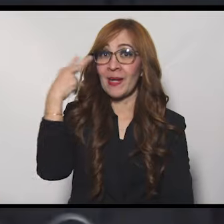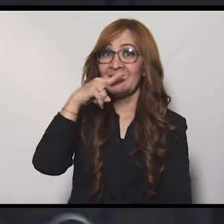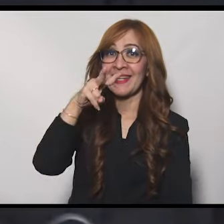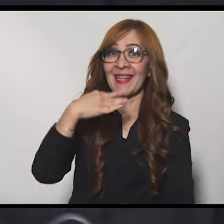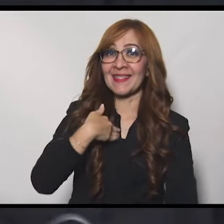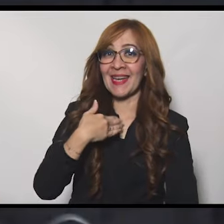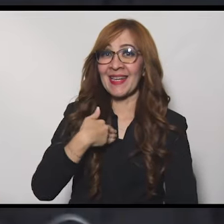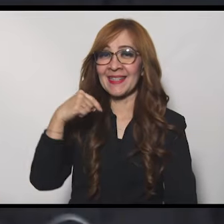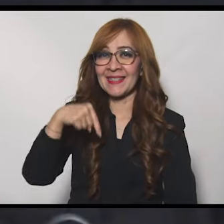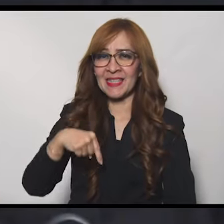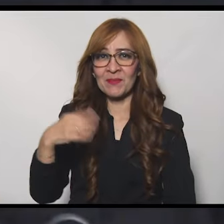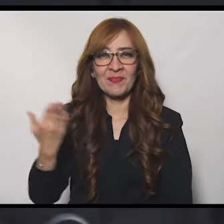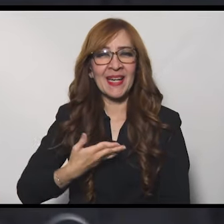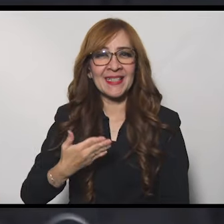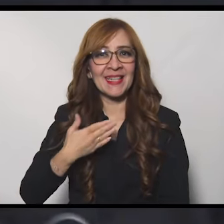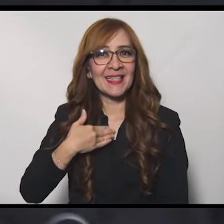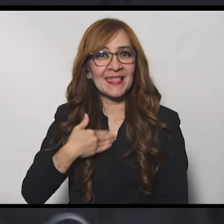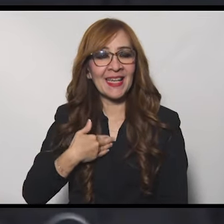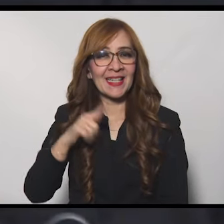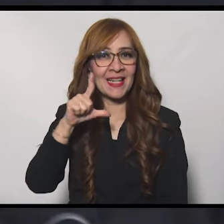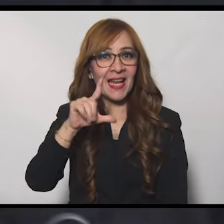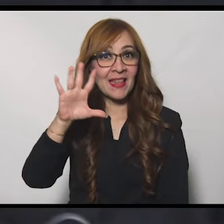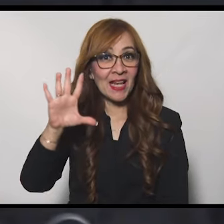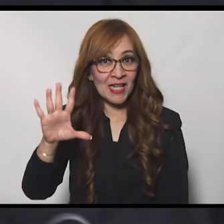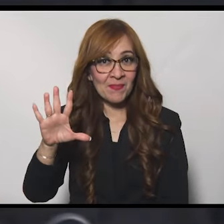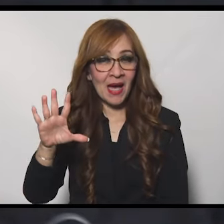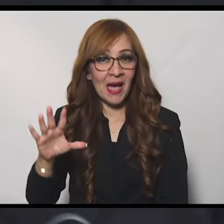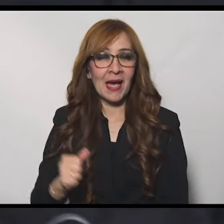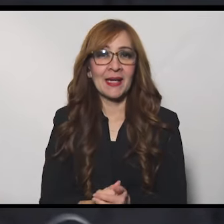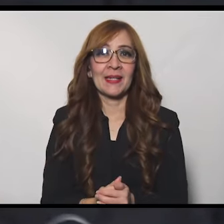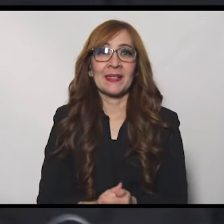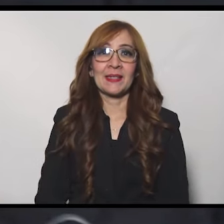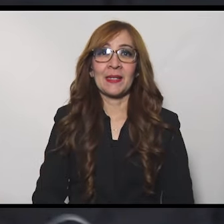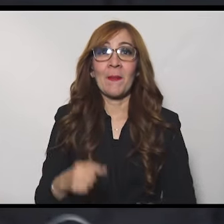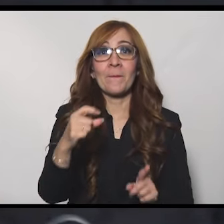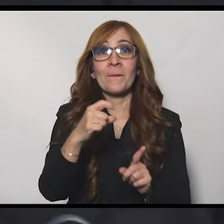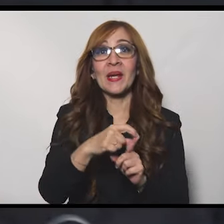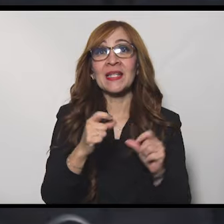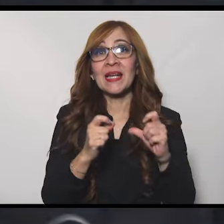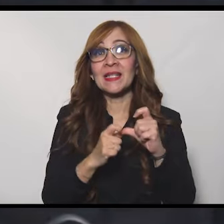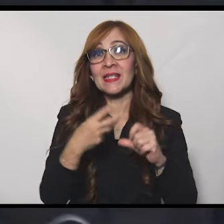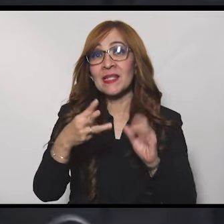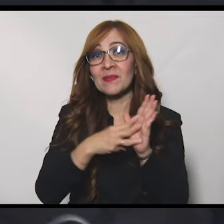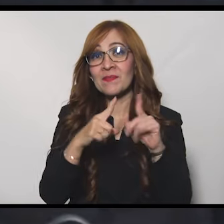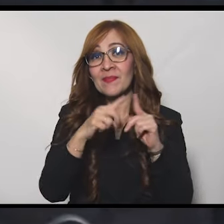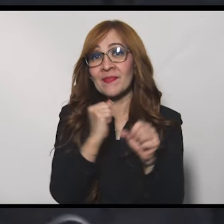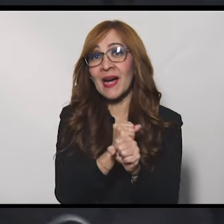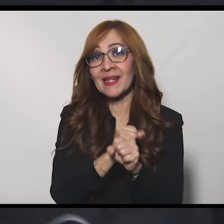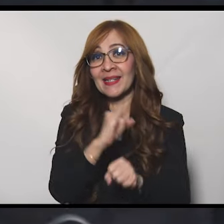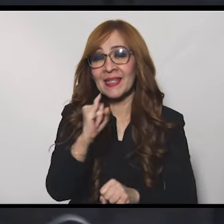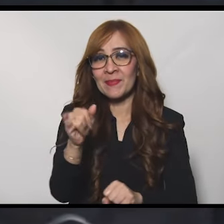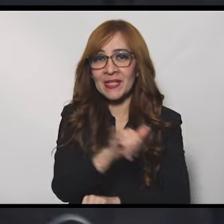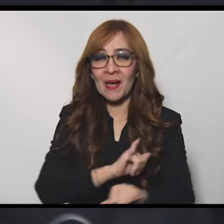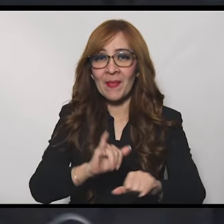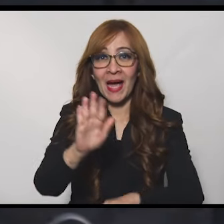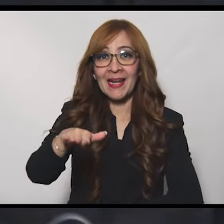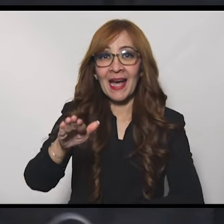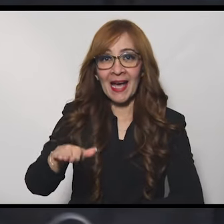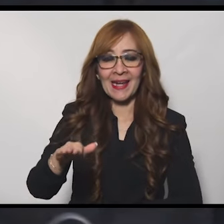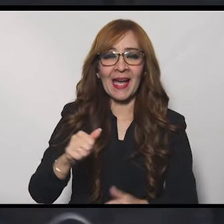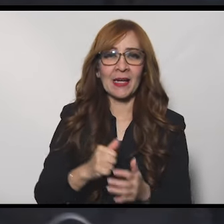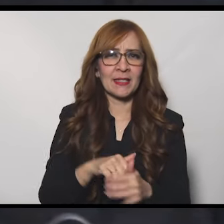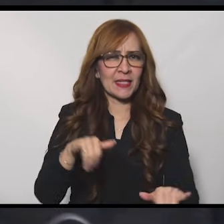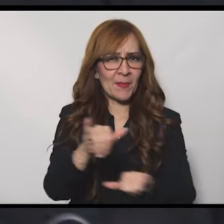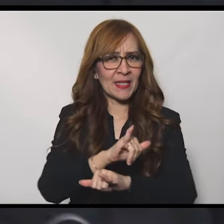sini, karena biasanya saya ada di lantai 5 Plaza Semanggi bersama-sama dengan anak-anak youth. Kita sama-sama melayani,